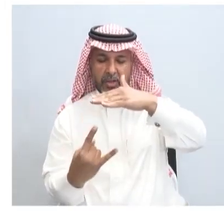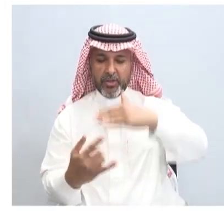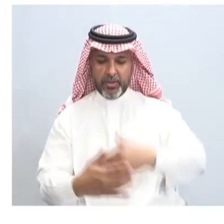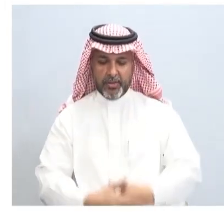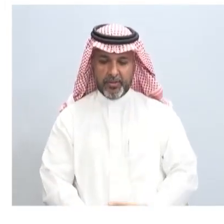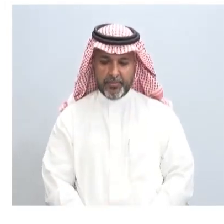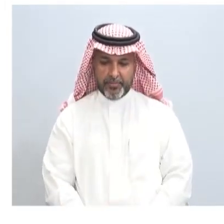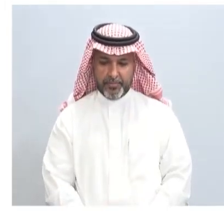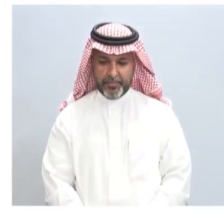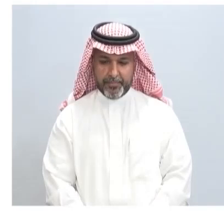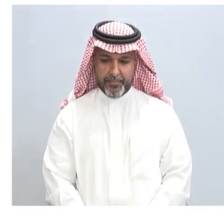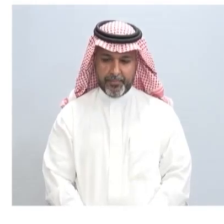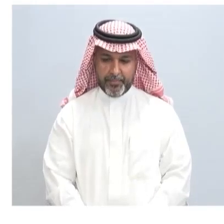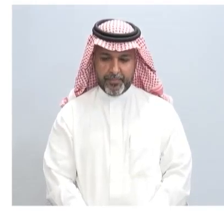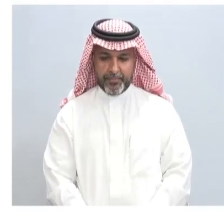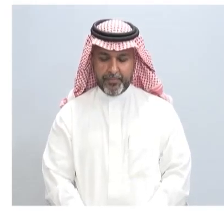بهذه